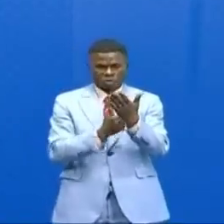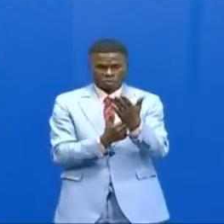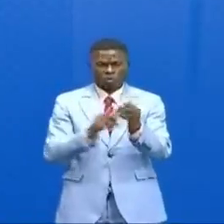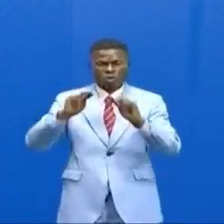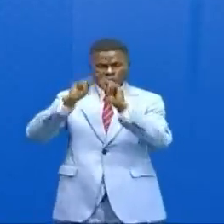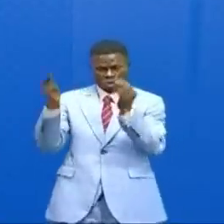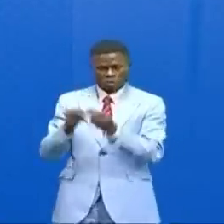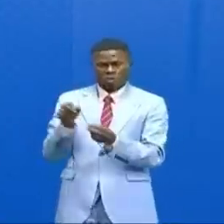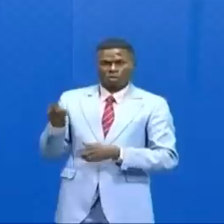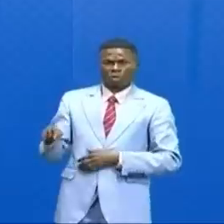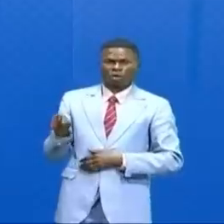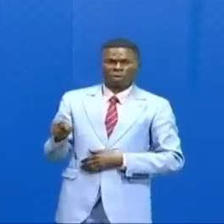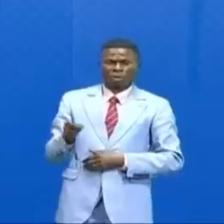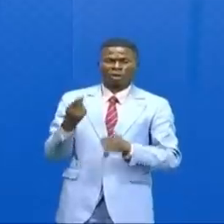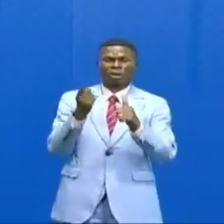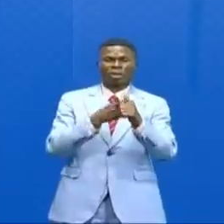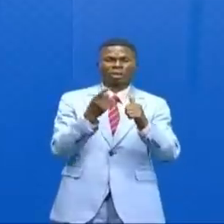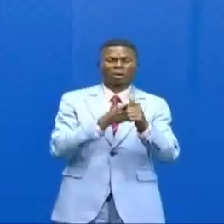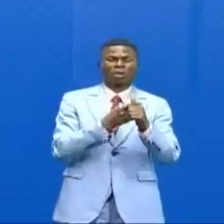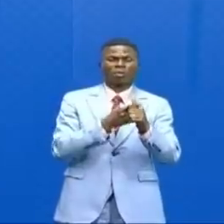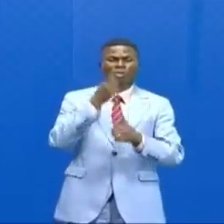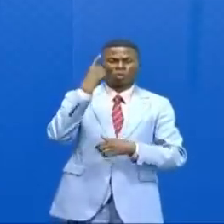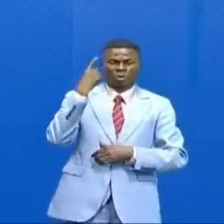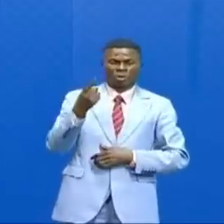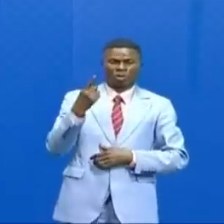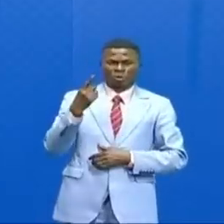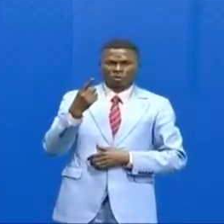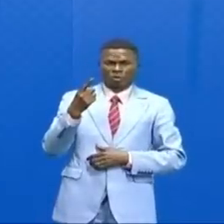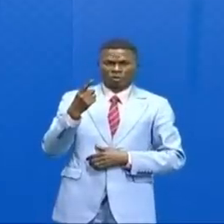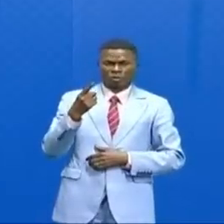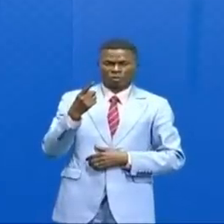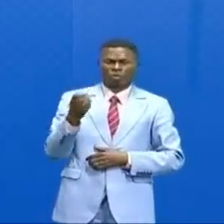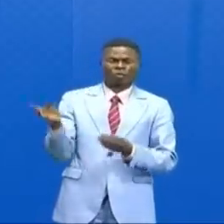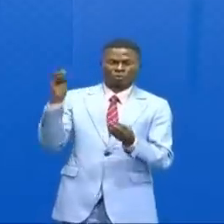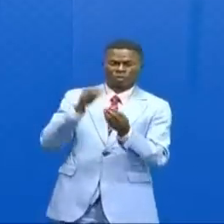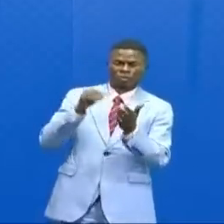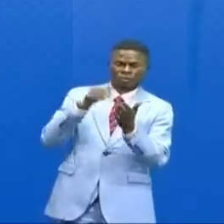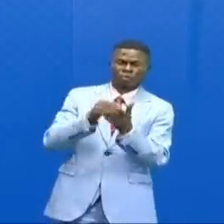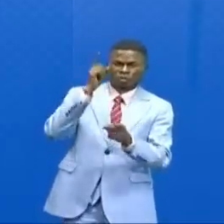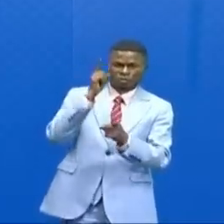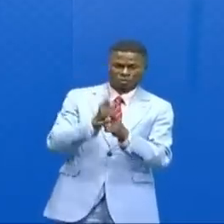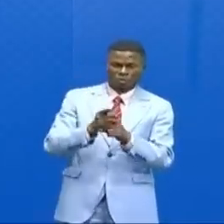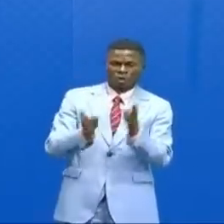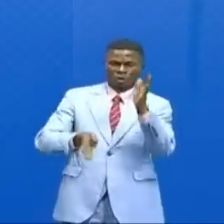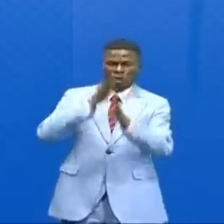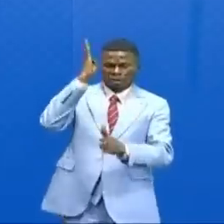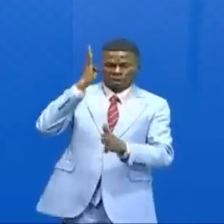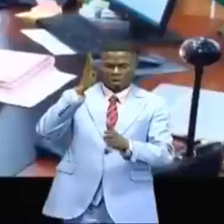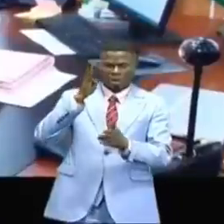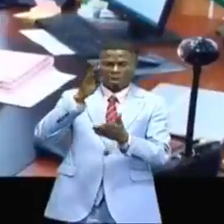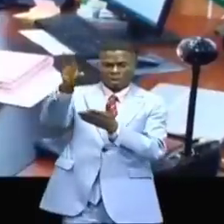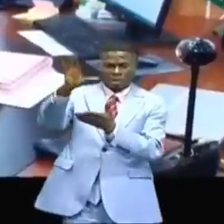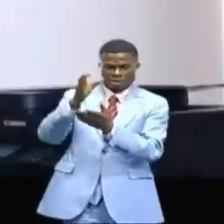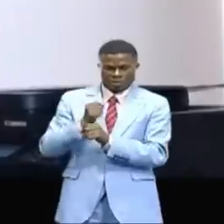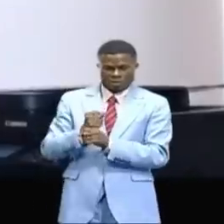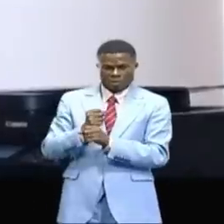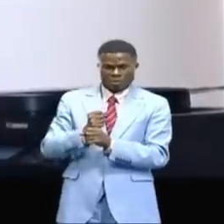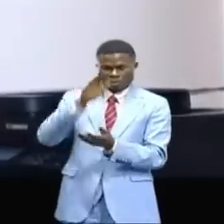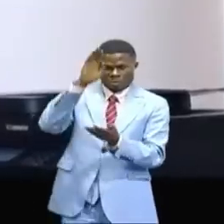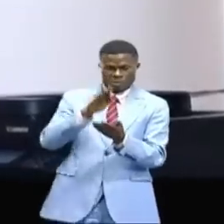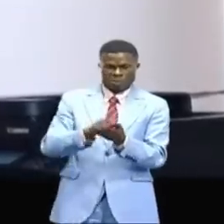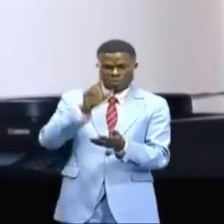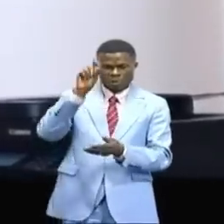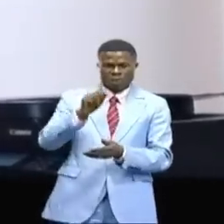parties prenantes. Il s'agit respectivement de la suppression pure et simple de 14 perceptions, du rabattement de